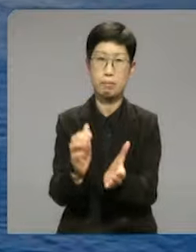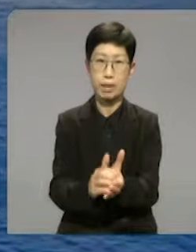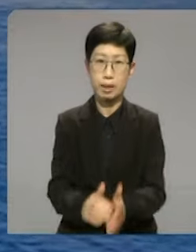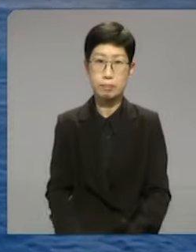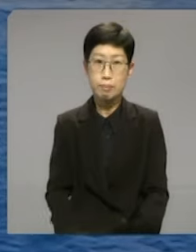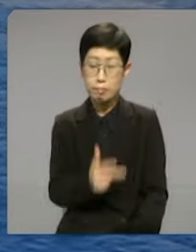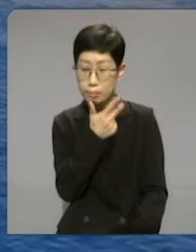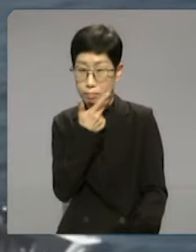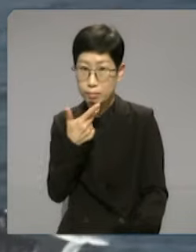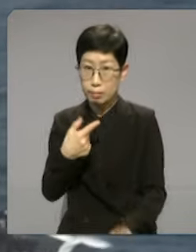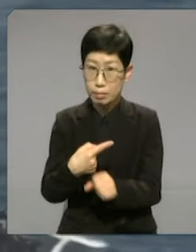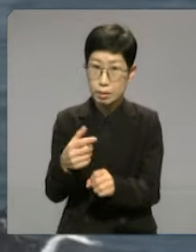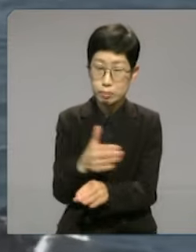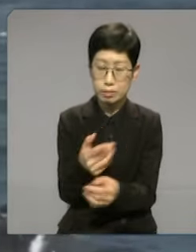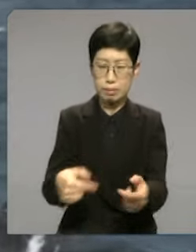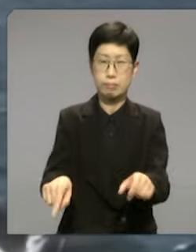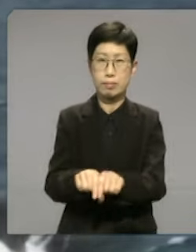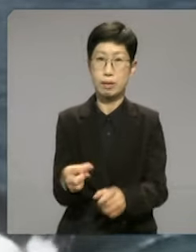영국과부터